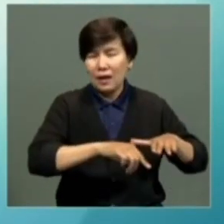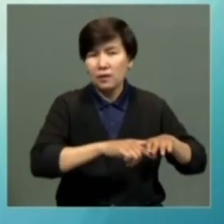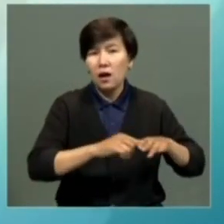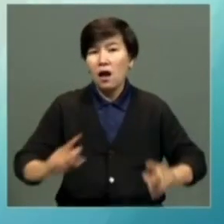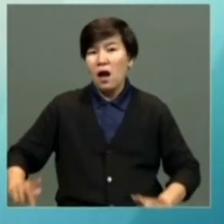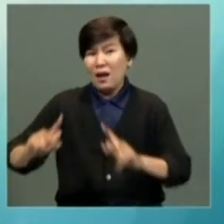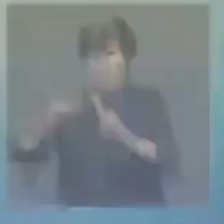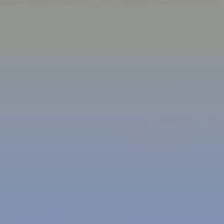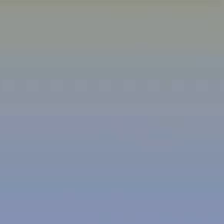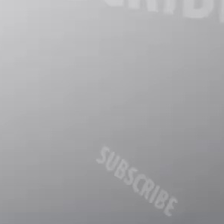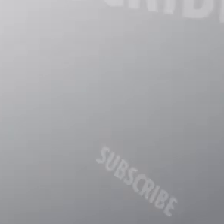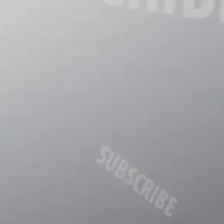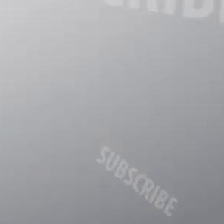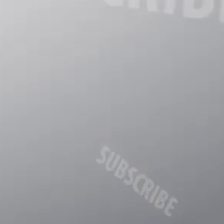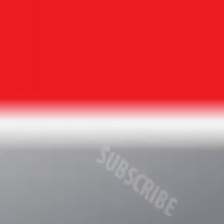ระทรวงคงว่ากันเพื่อให